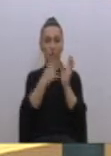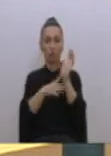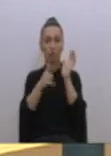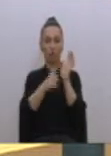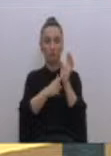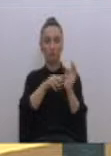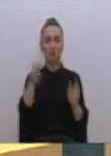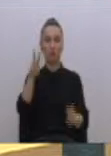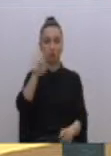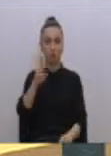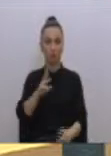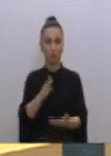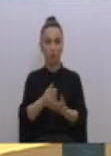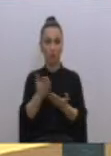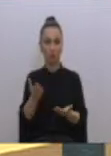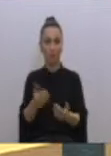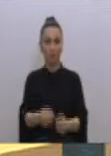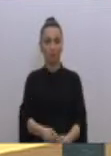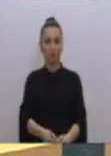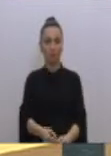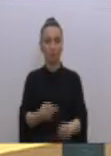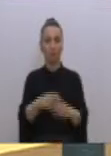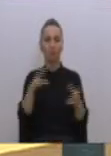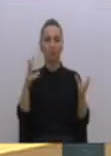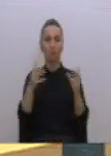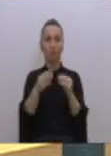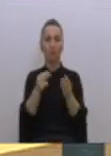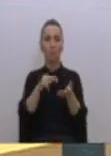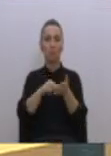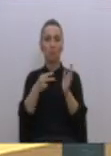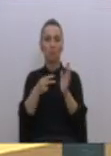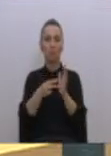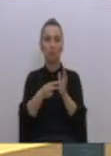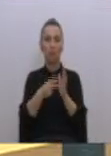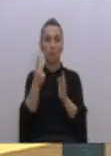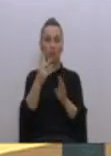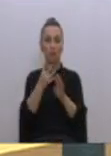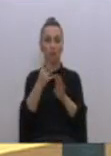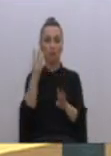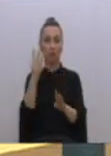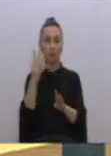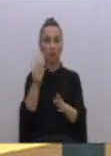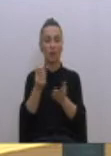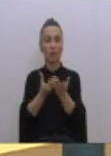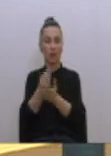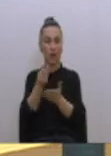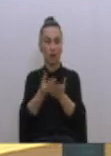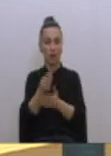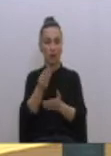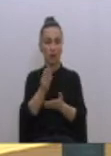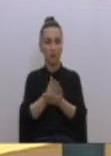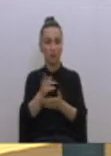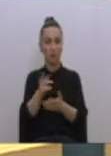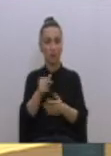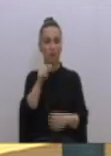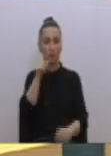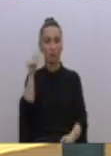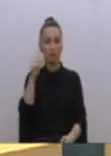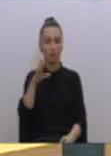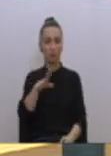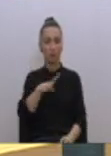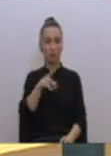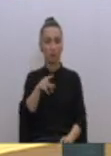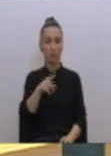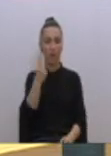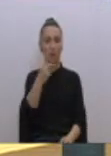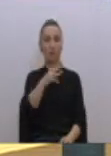dolari. Race, e ba ușor, na este bugetul, sunt de nimeni parametri, mă gândesc, nu-mi vreau să-mi dau, dar când se cade biciu, în gasul să-mi mi-u cheda, o timp să nu